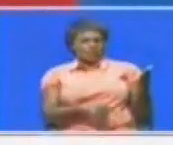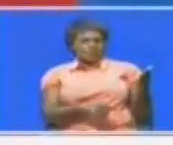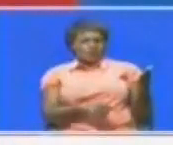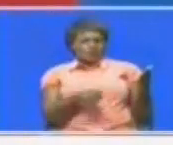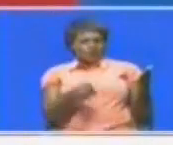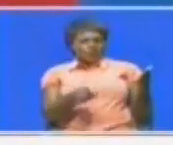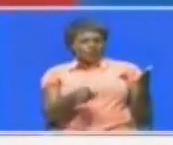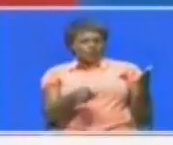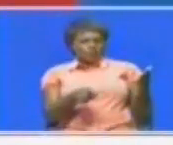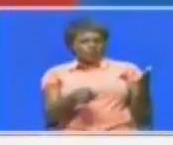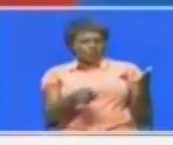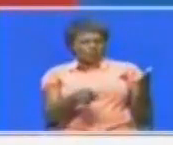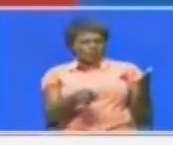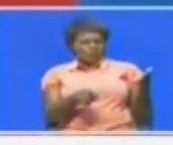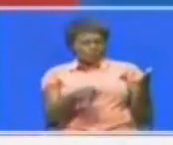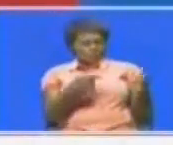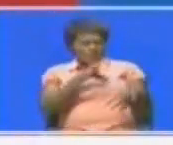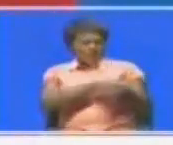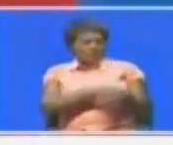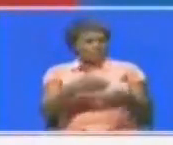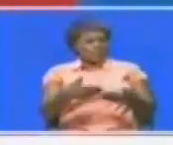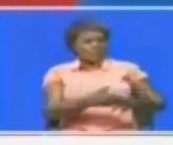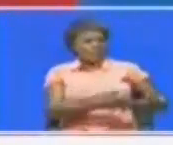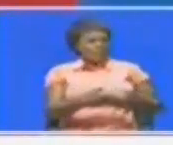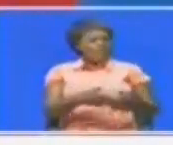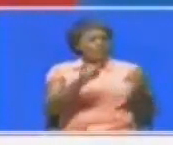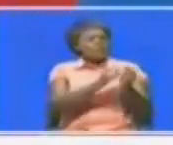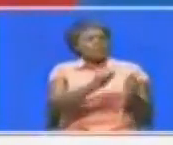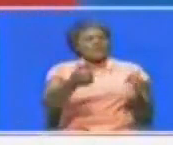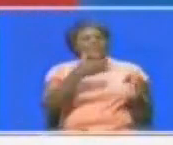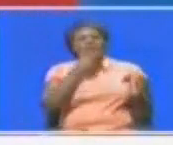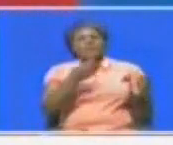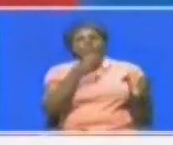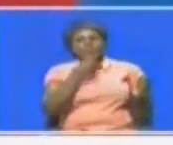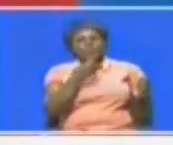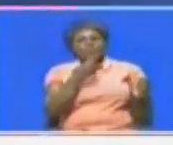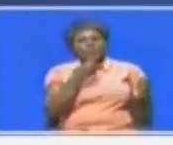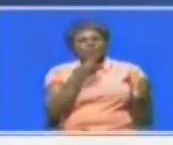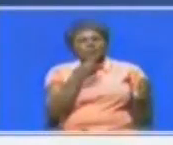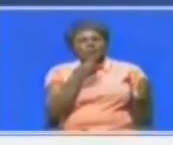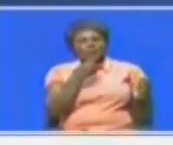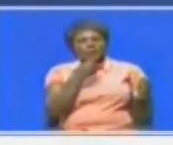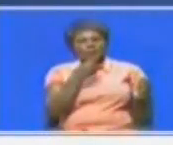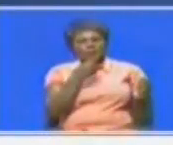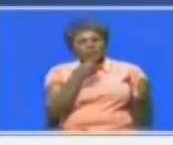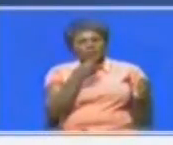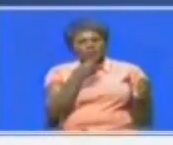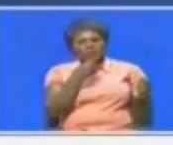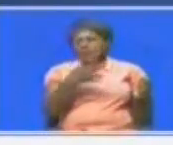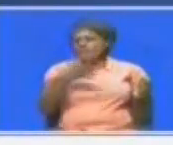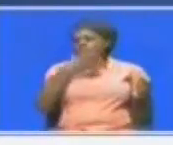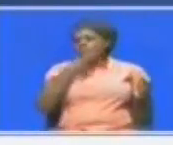na fulani, hata hana aibu ya kusema ndio nimepata, fanya unavyotaka, ukitaka uende. Mambo ya